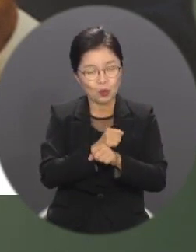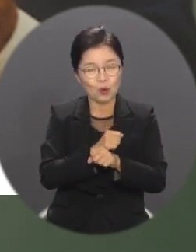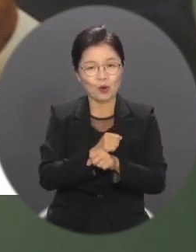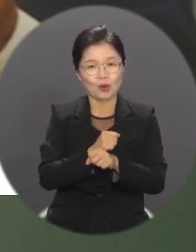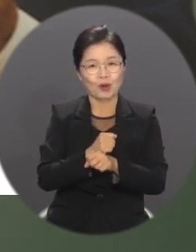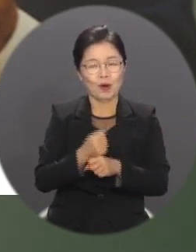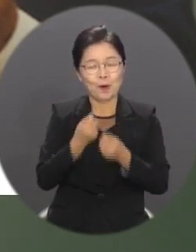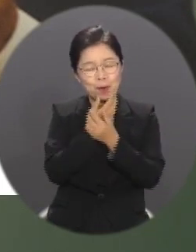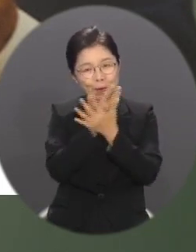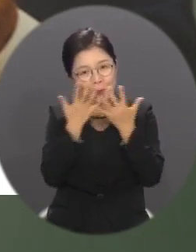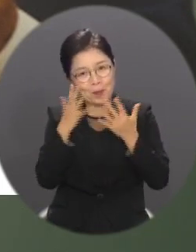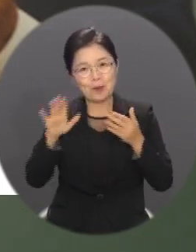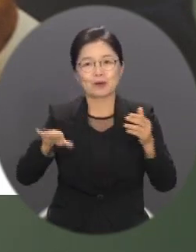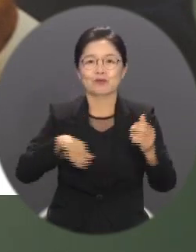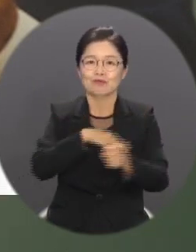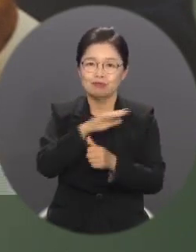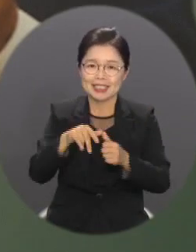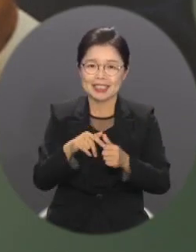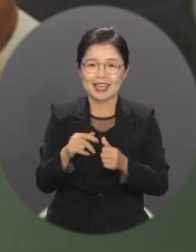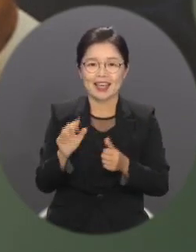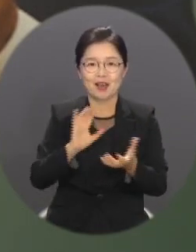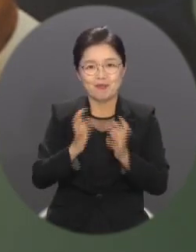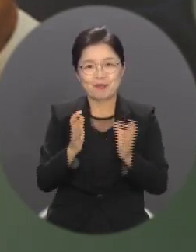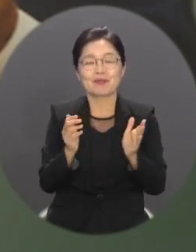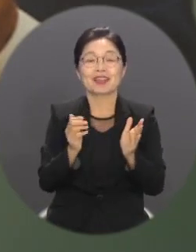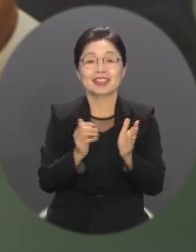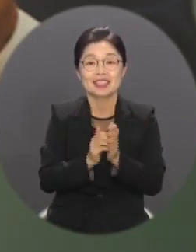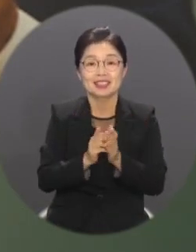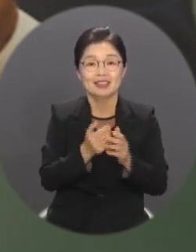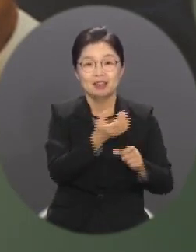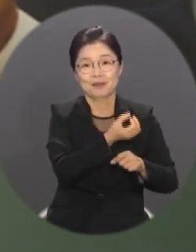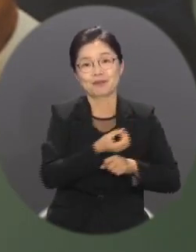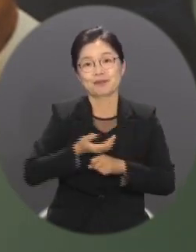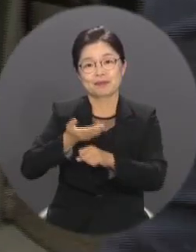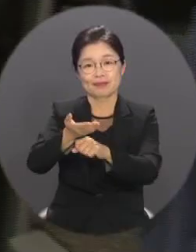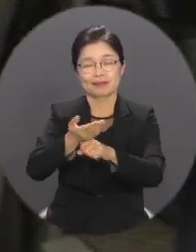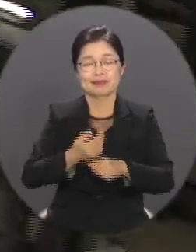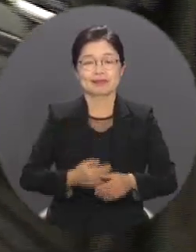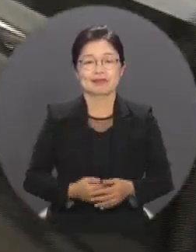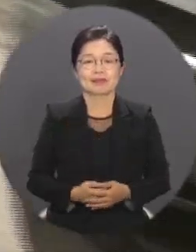분위기 속에서 만남이 이루어졌습니다 이다현 기자가 전해드립니다